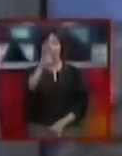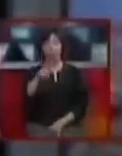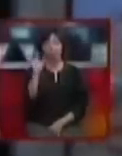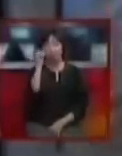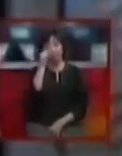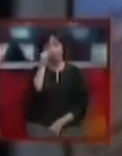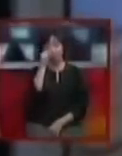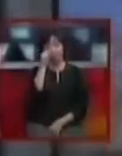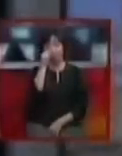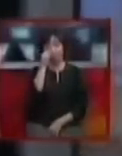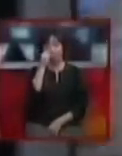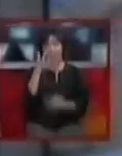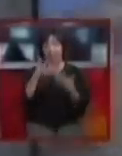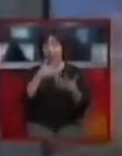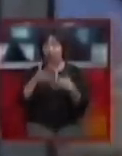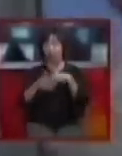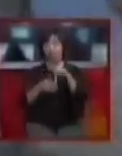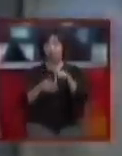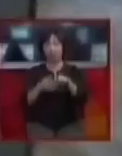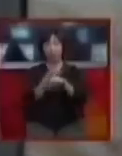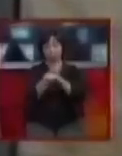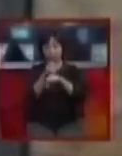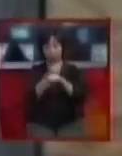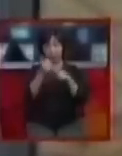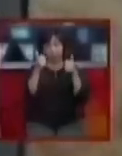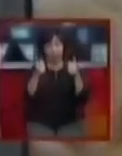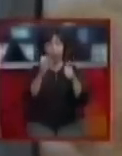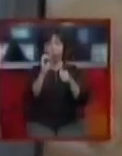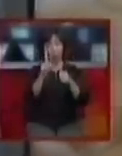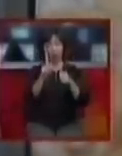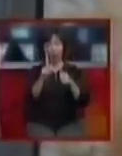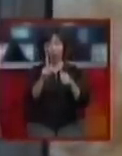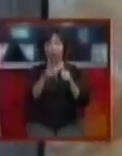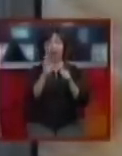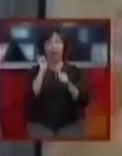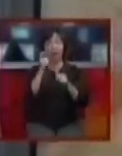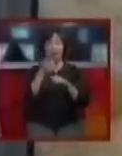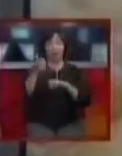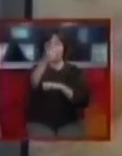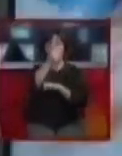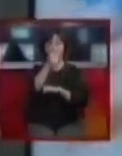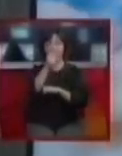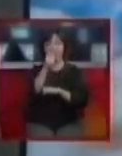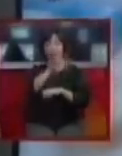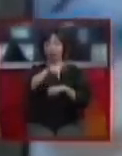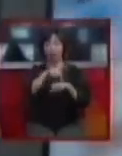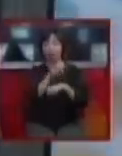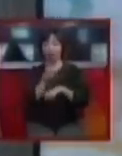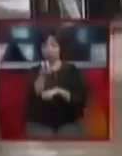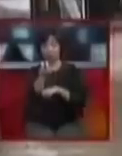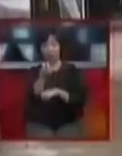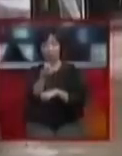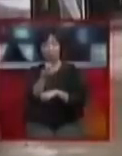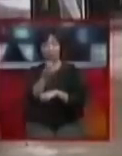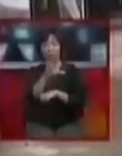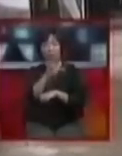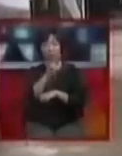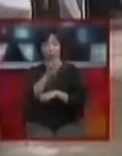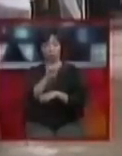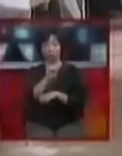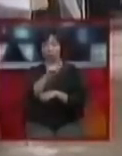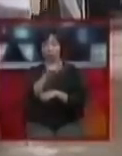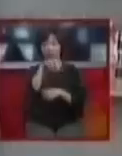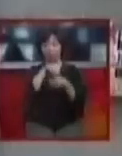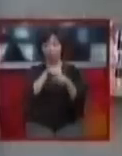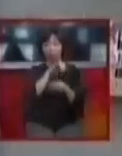video na ito, makikitang kahit papaano ay stable na ang kolumnista at dating hepe ng Philippine Tourism Authority na si Nixon Cua.